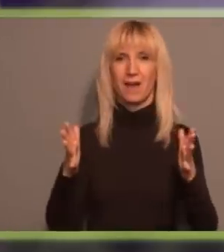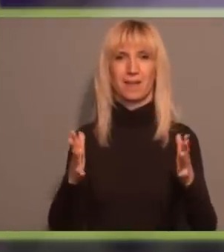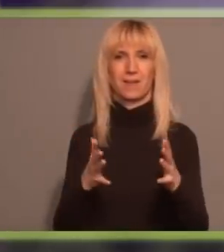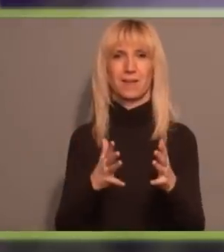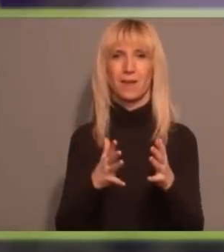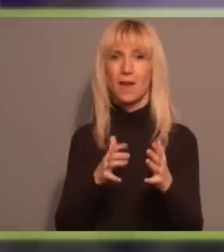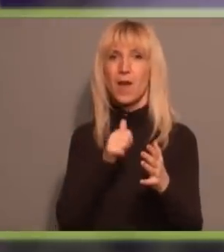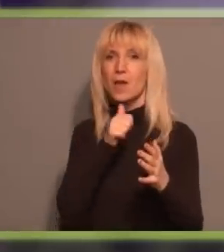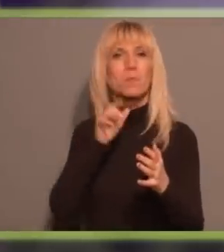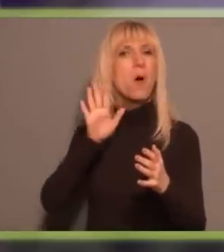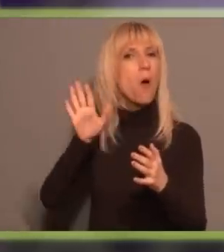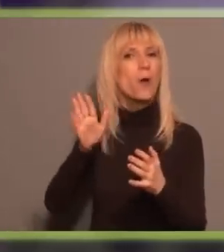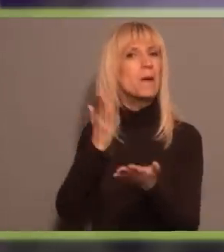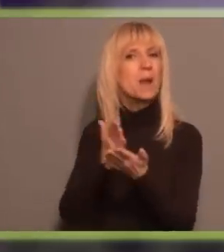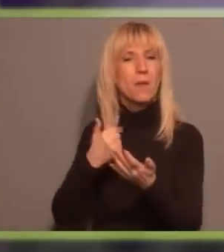prijateljice.